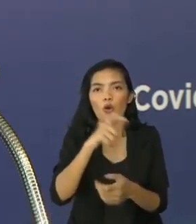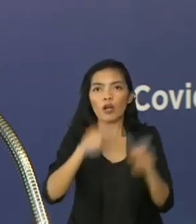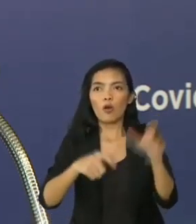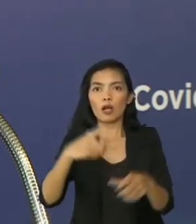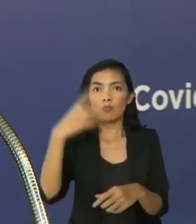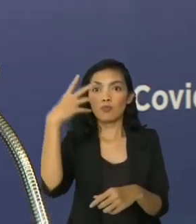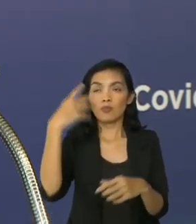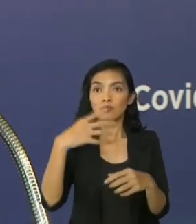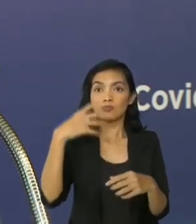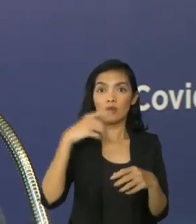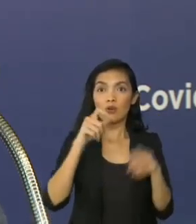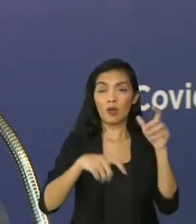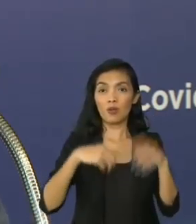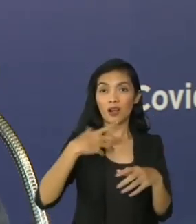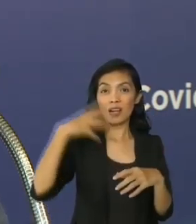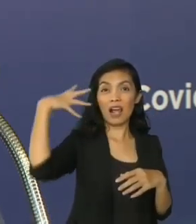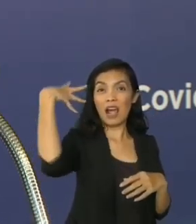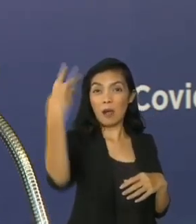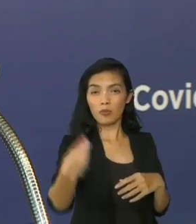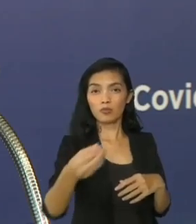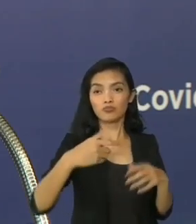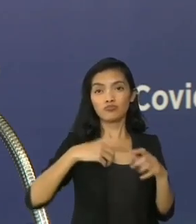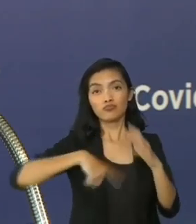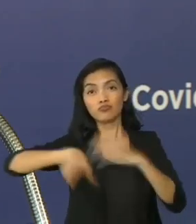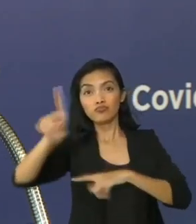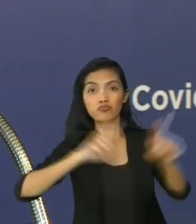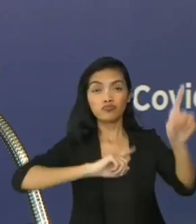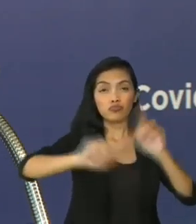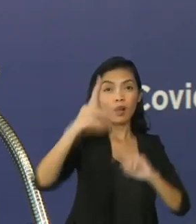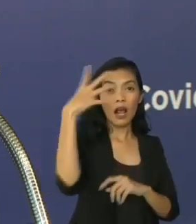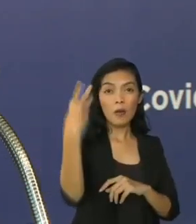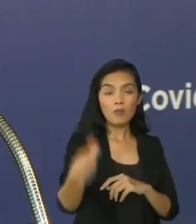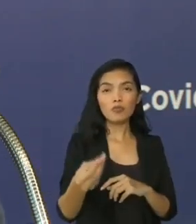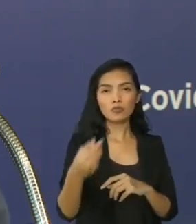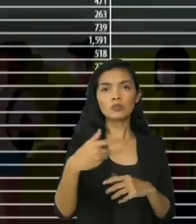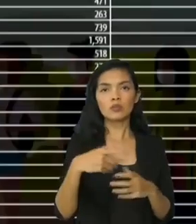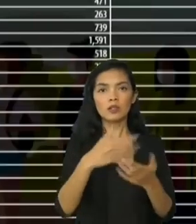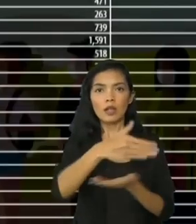datang dari Rantau itu ada sudah dilakukan oleh 30